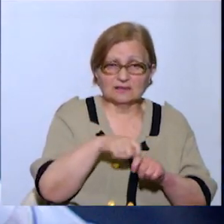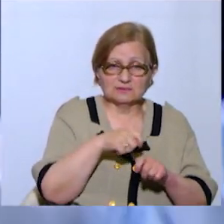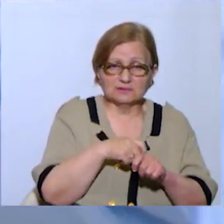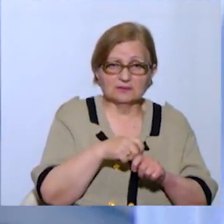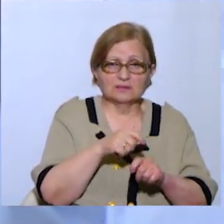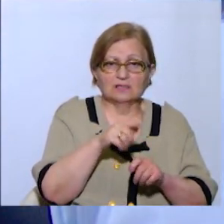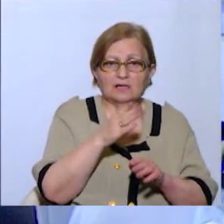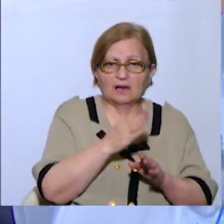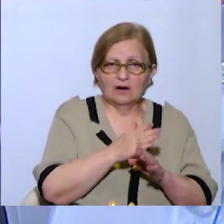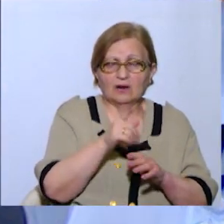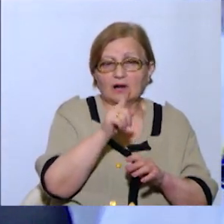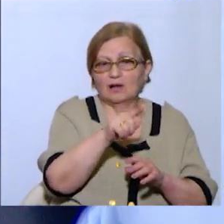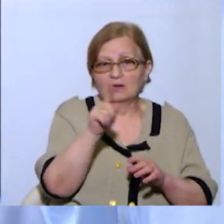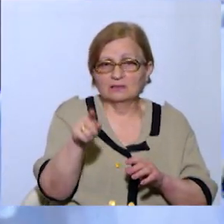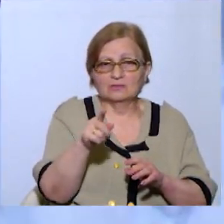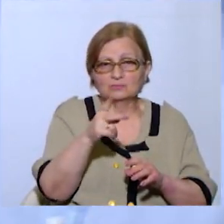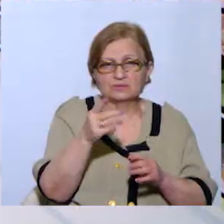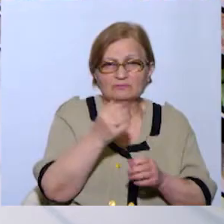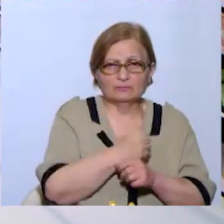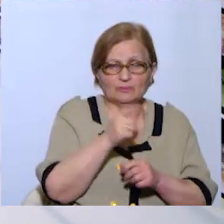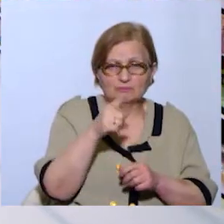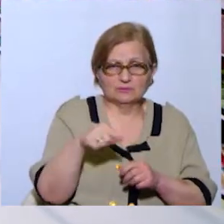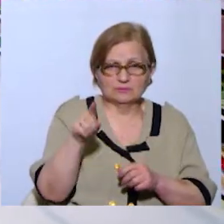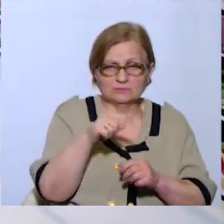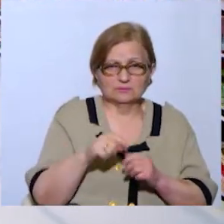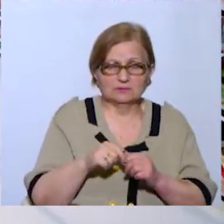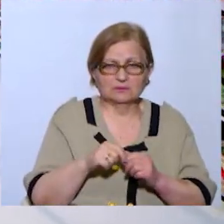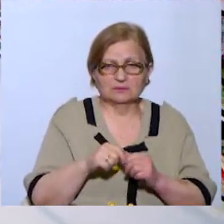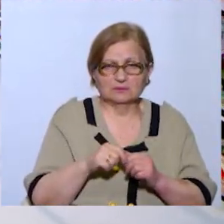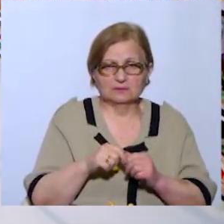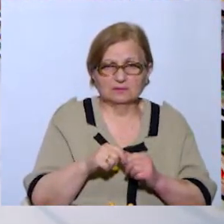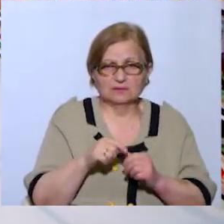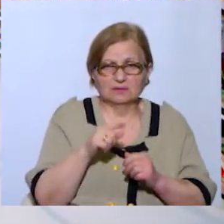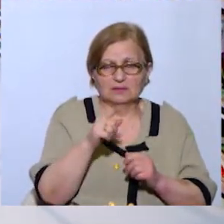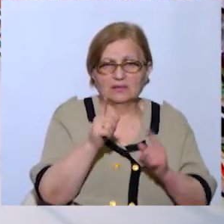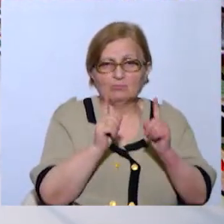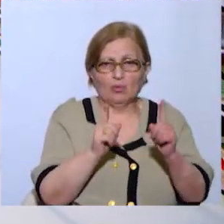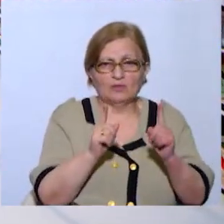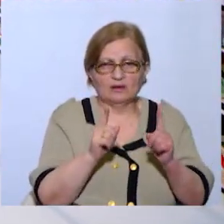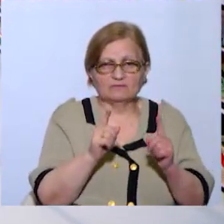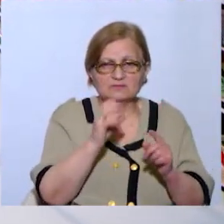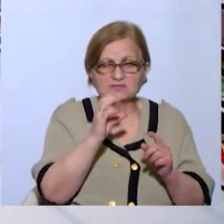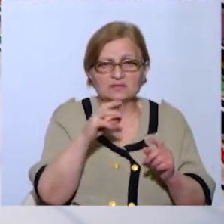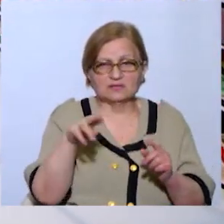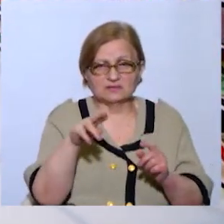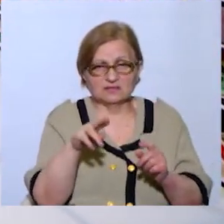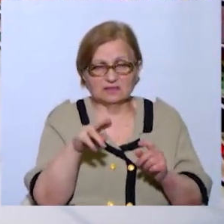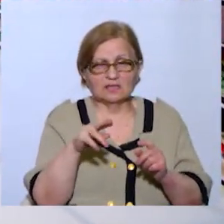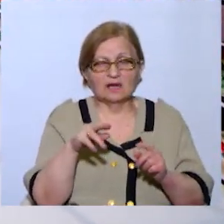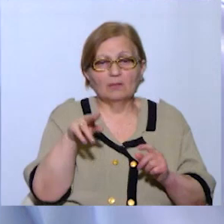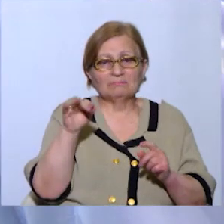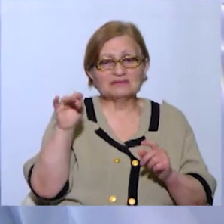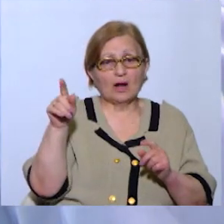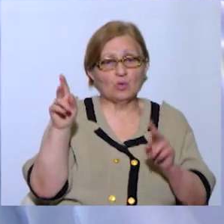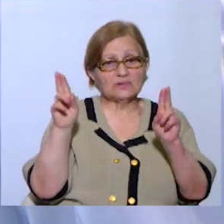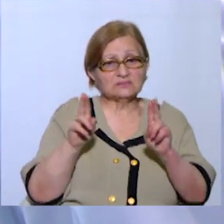ვიპოვოთ ADB სამკუთხედზე შემოხაზული წრეწირის რადიუსი. მოდით აი ეს მონაკვეთი აღვნიშნოთ CDX-ით პითაგორას თეორემის